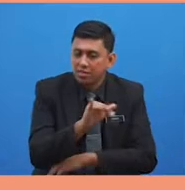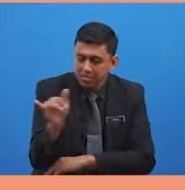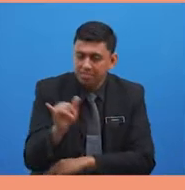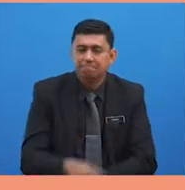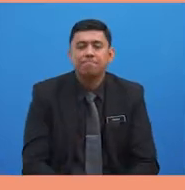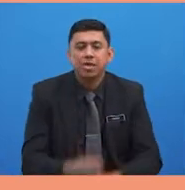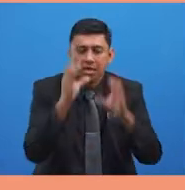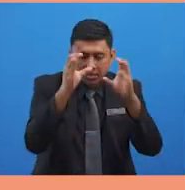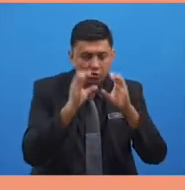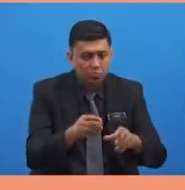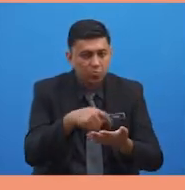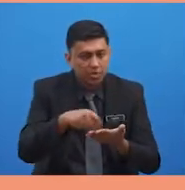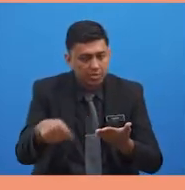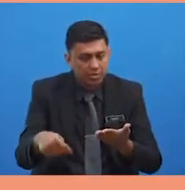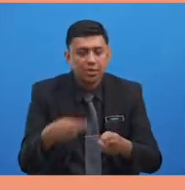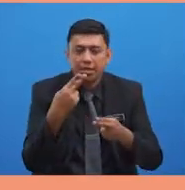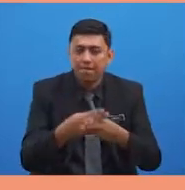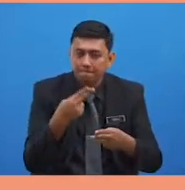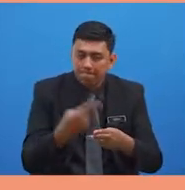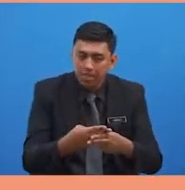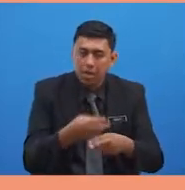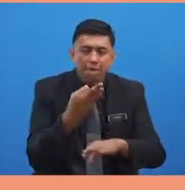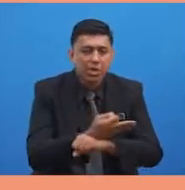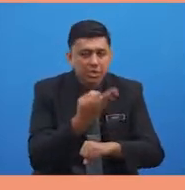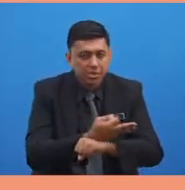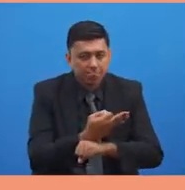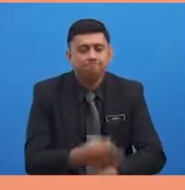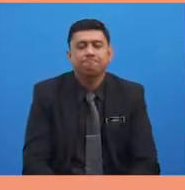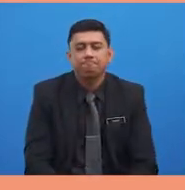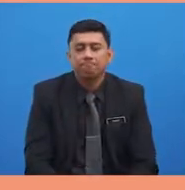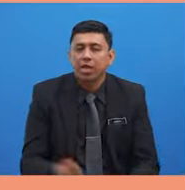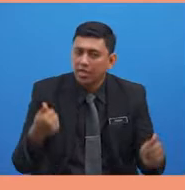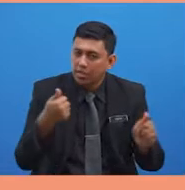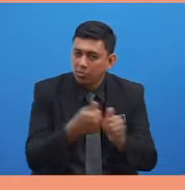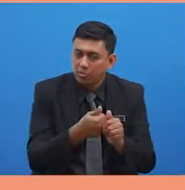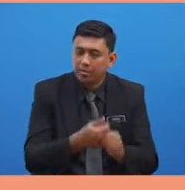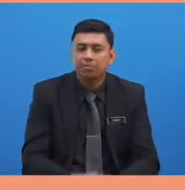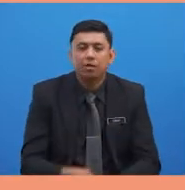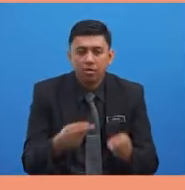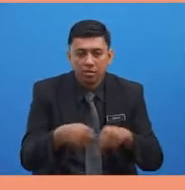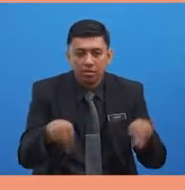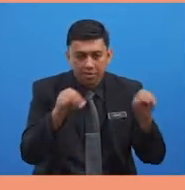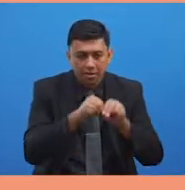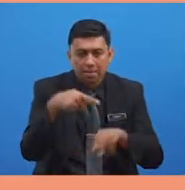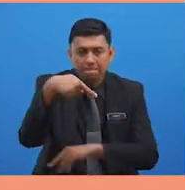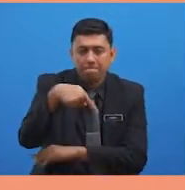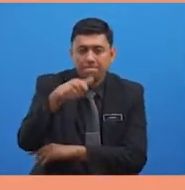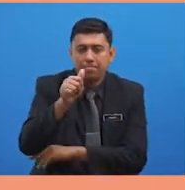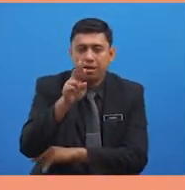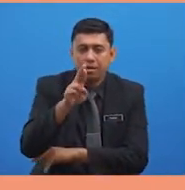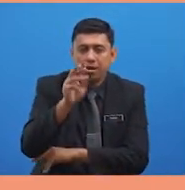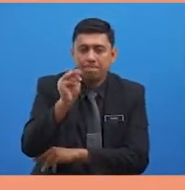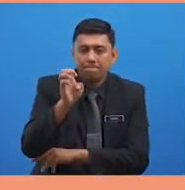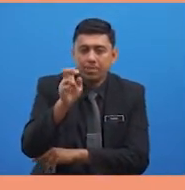caranya tuliskan nama function, diikuti nilai parameter dalam